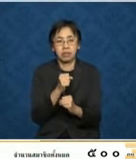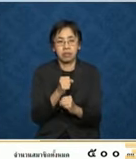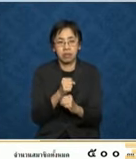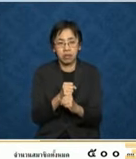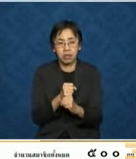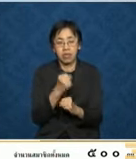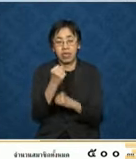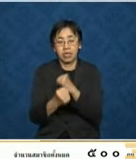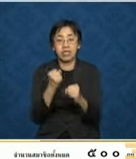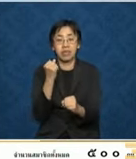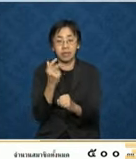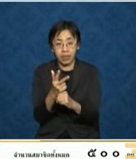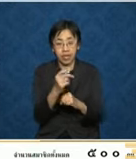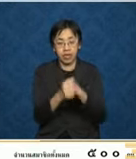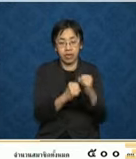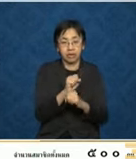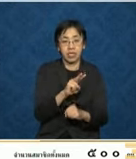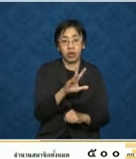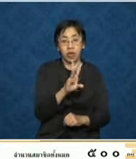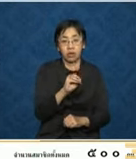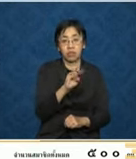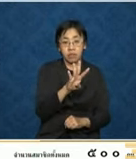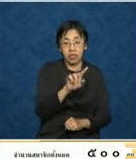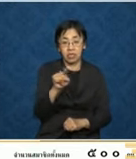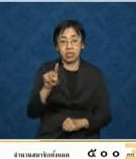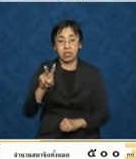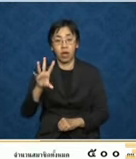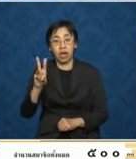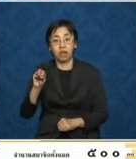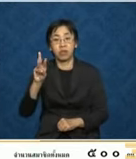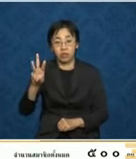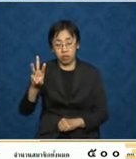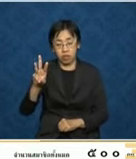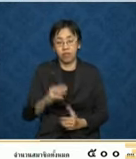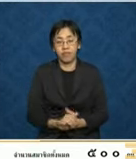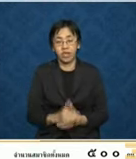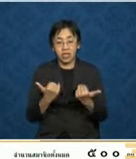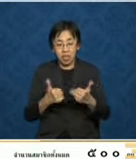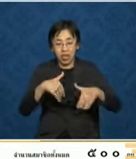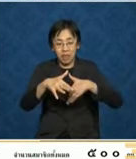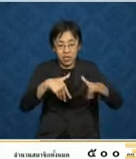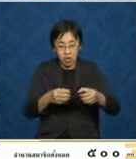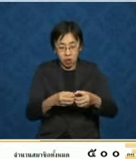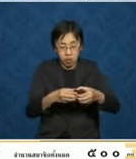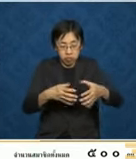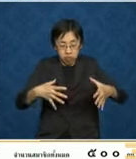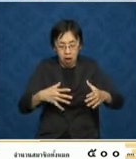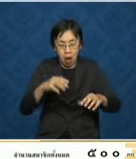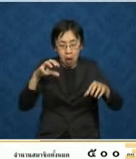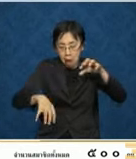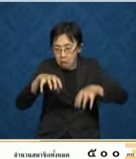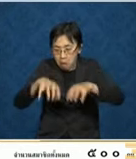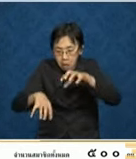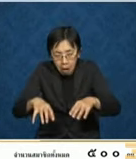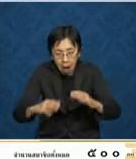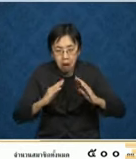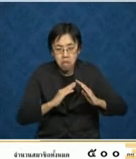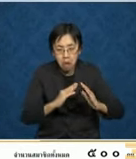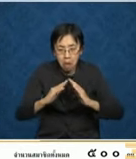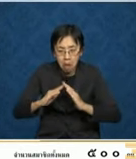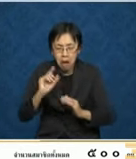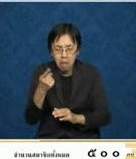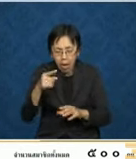ตามแผนอัตรากำลัง3ปีปี64ถึงปี66ไม่รองรับกับการเติบโตของเมืองจากหมู่บ้านใหม่ที่กำลังเกิด